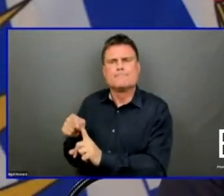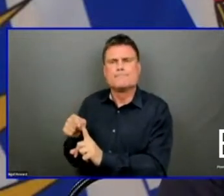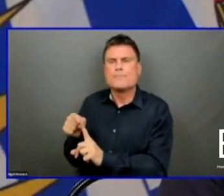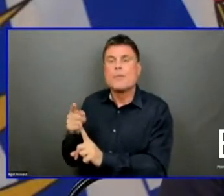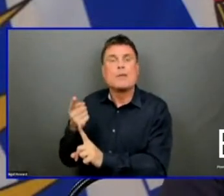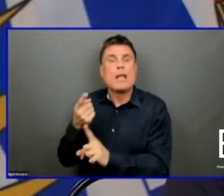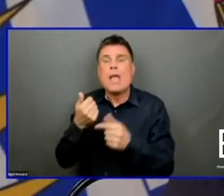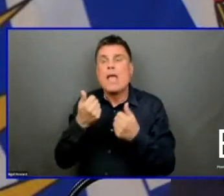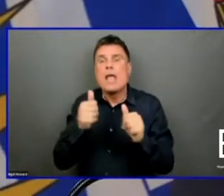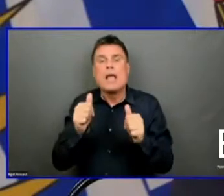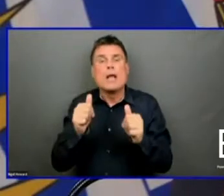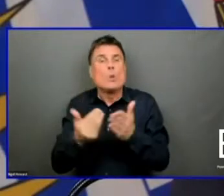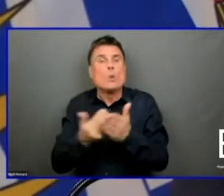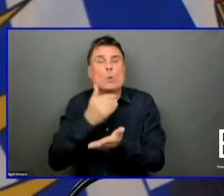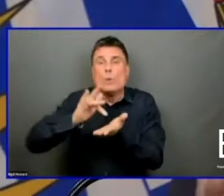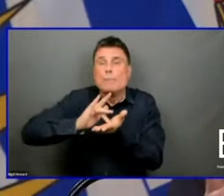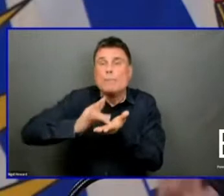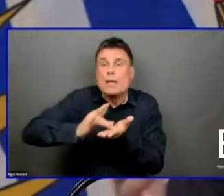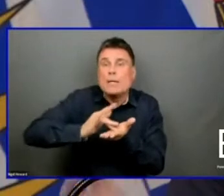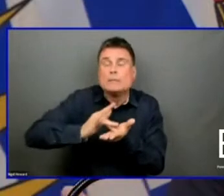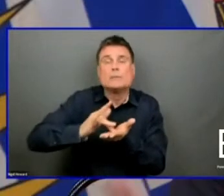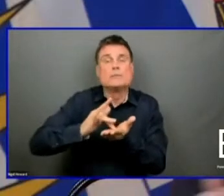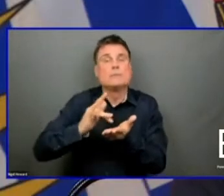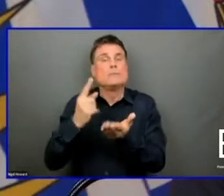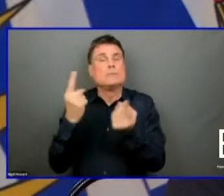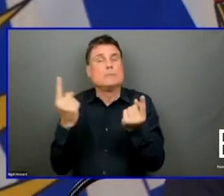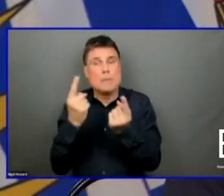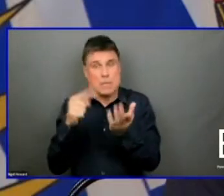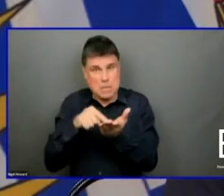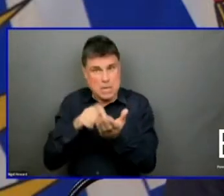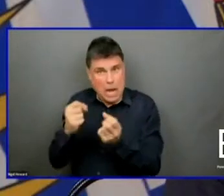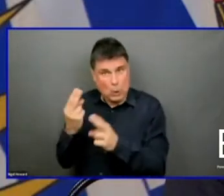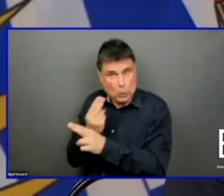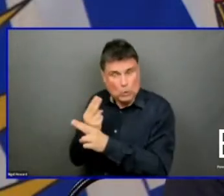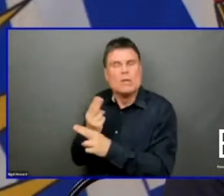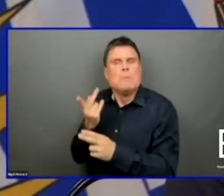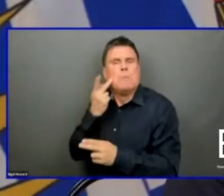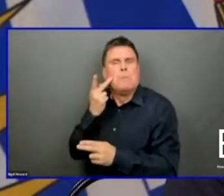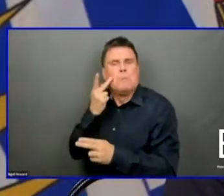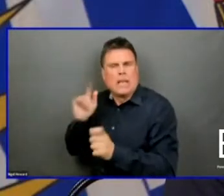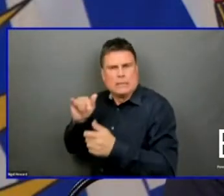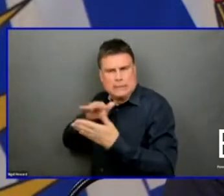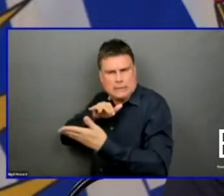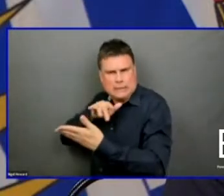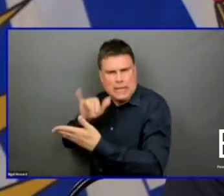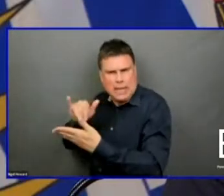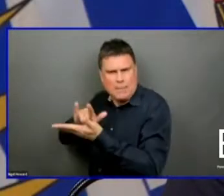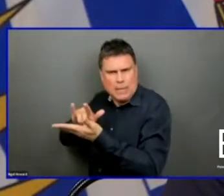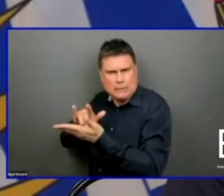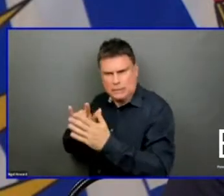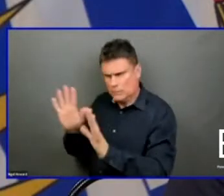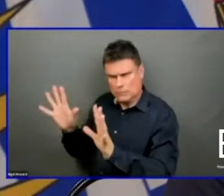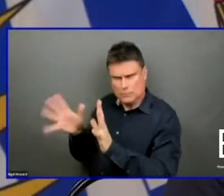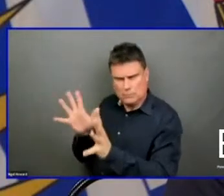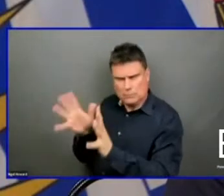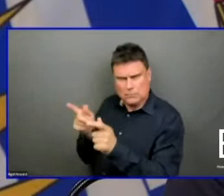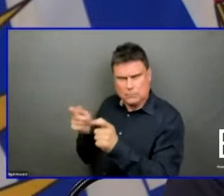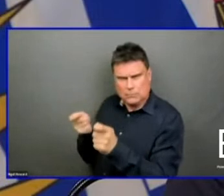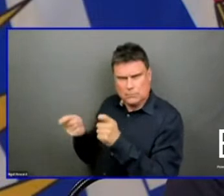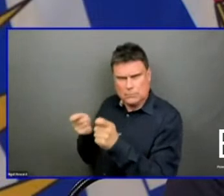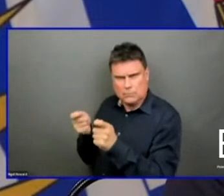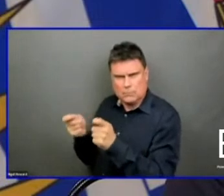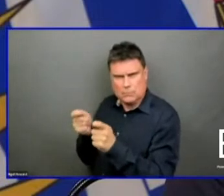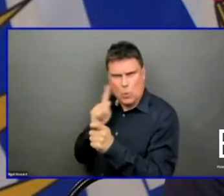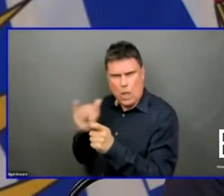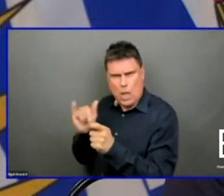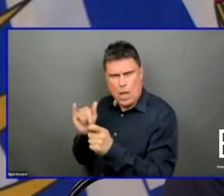are 积极参 available 与 are done in a way 这 that 个 we 也 can 是 understand 让 their 大家 effect. 能够 And 调查 I know they've enrolled a number of people, but are having some